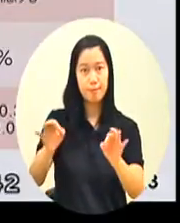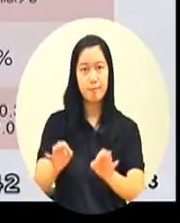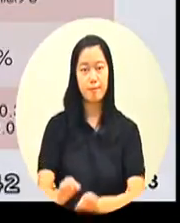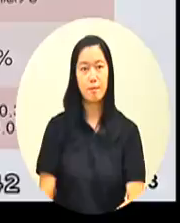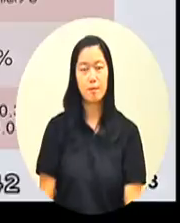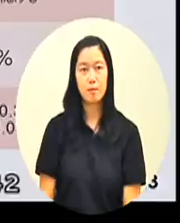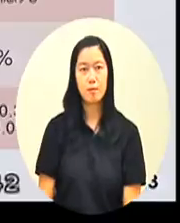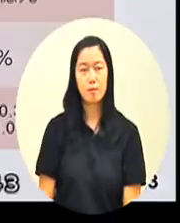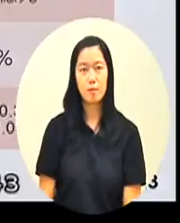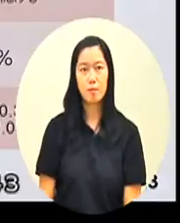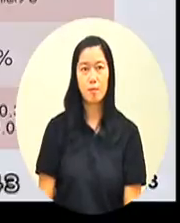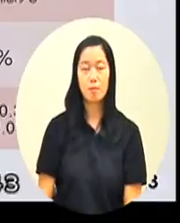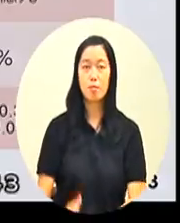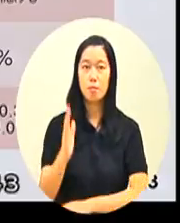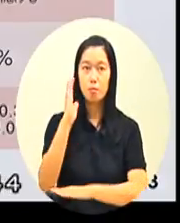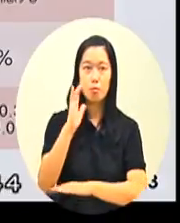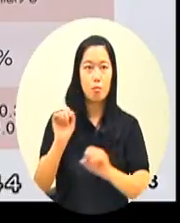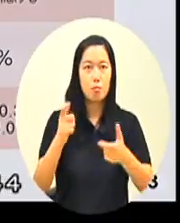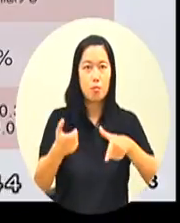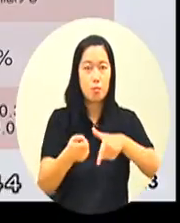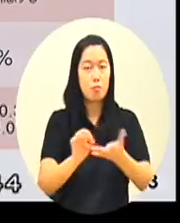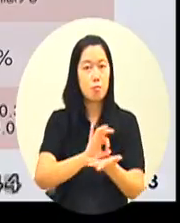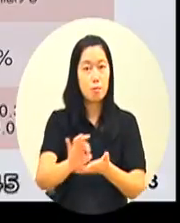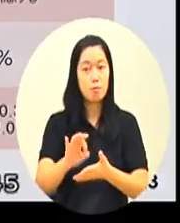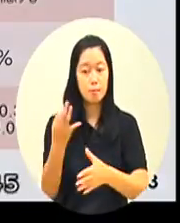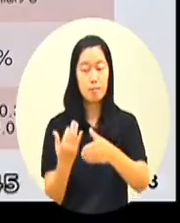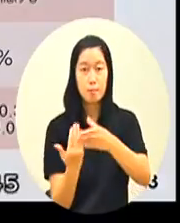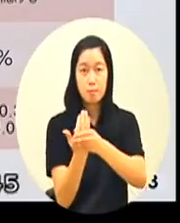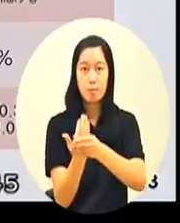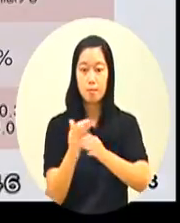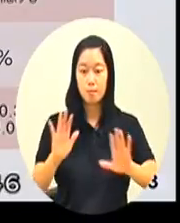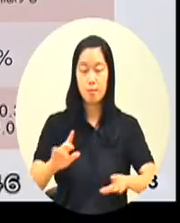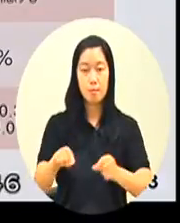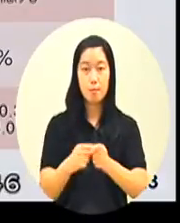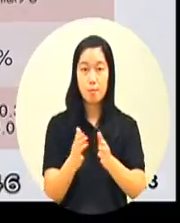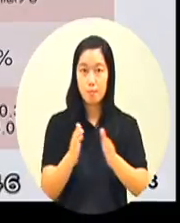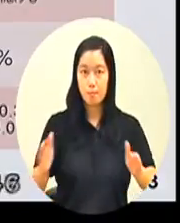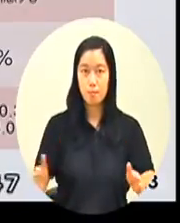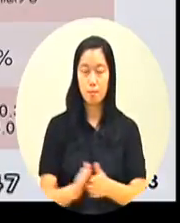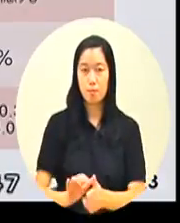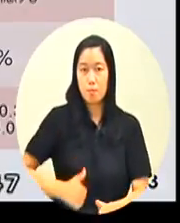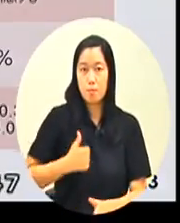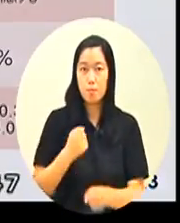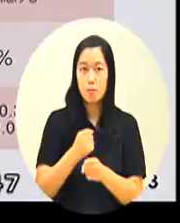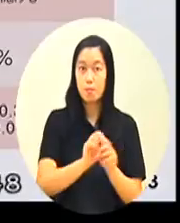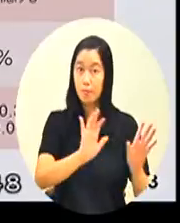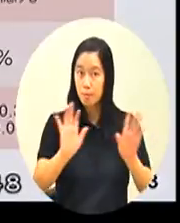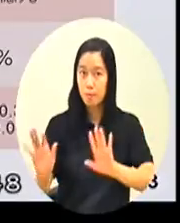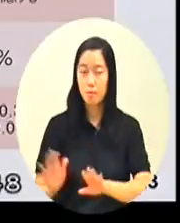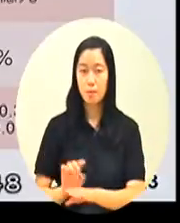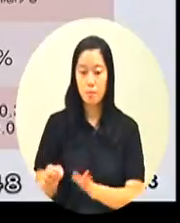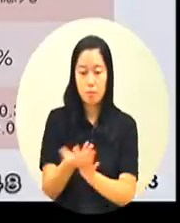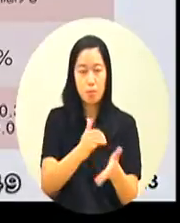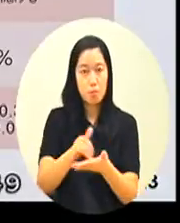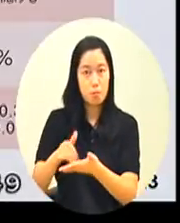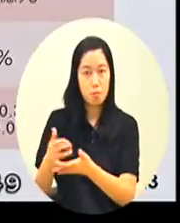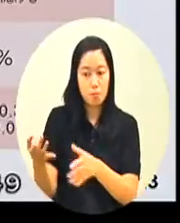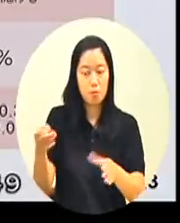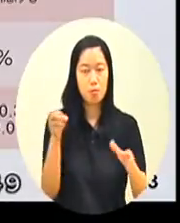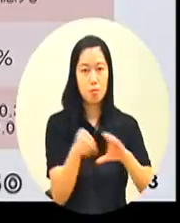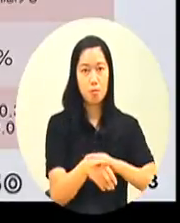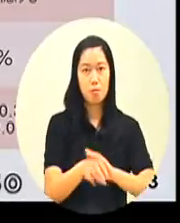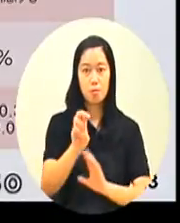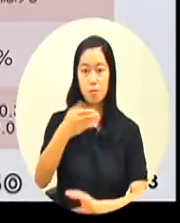那市有非公用财产的今年度的整个执行情形，我们今年度预算是编了